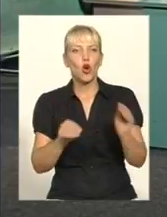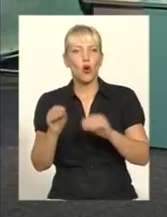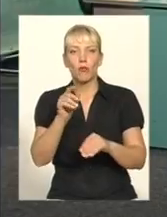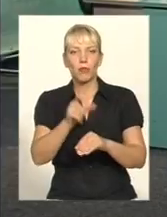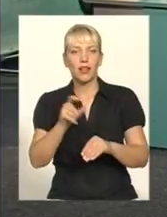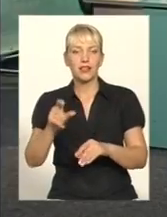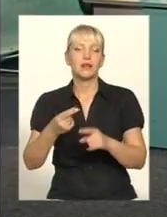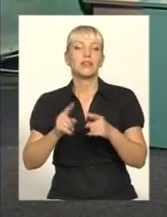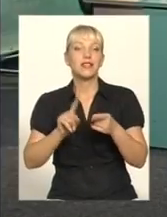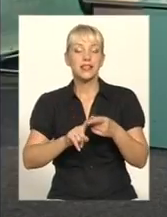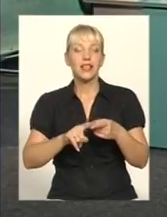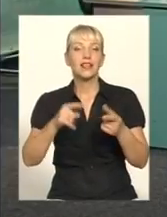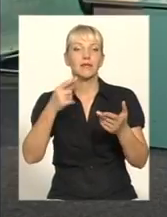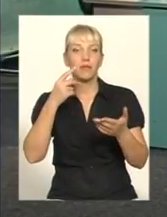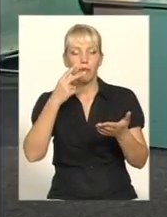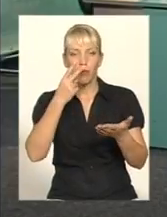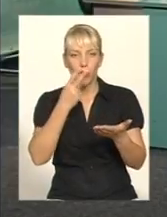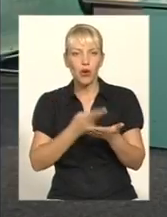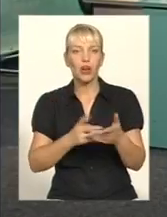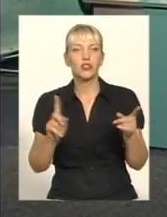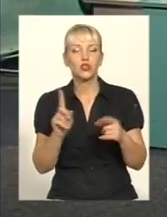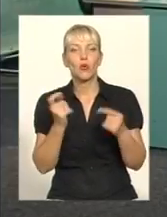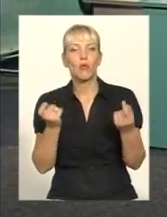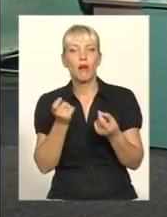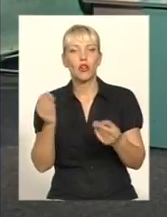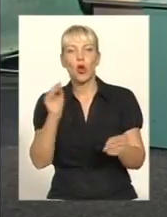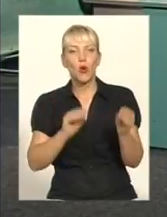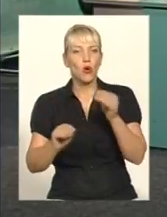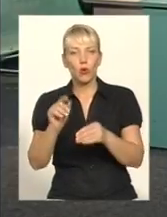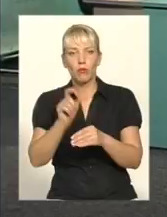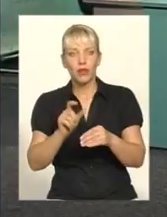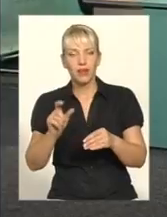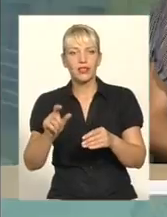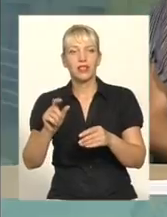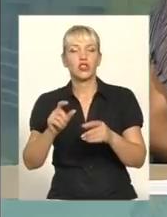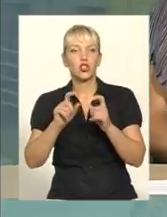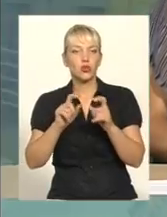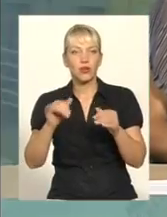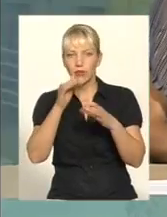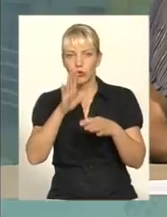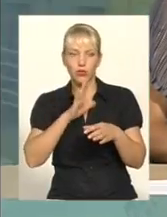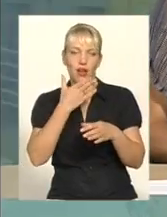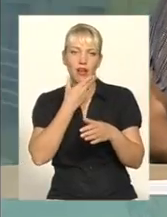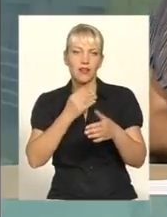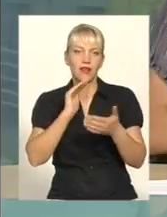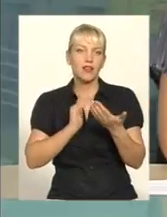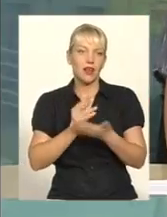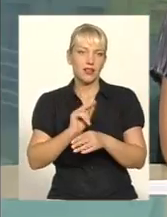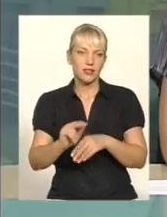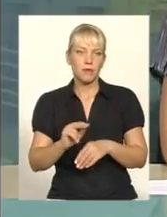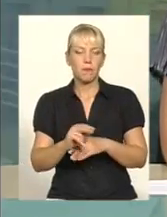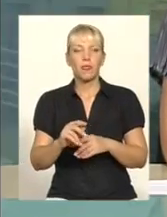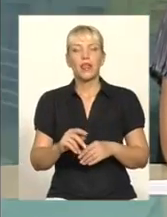раз переконує, що у малокомплектній школі не може учень отримати якісні знання. Разом з тим, в школах, які стануть